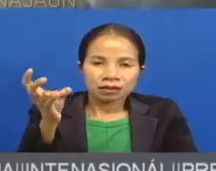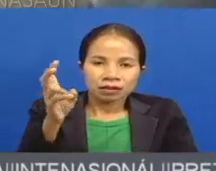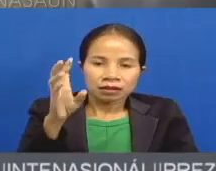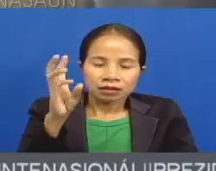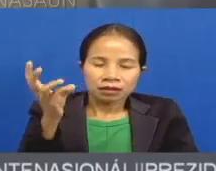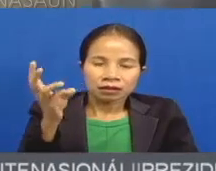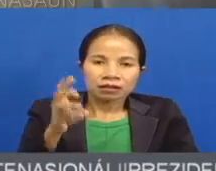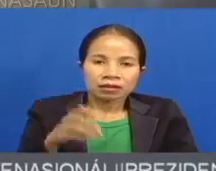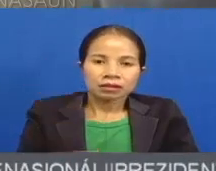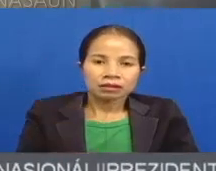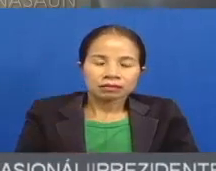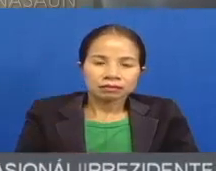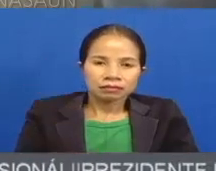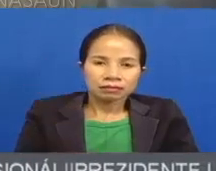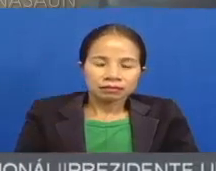2.360 hectares.